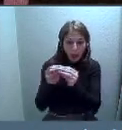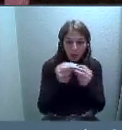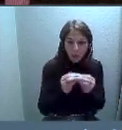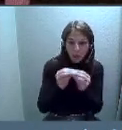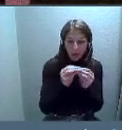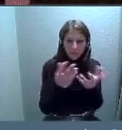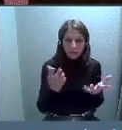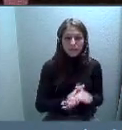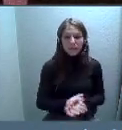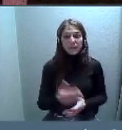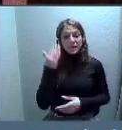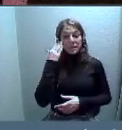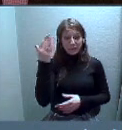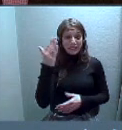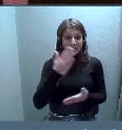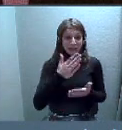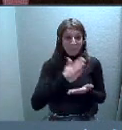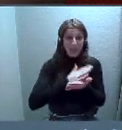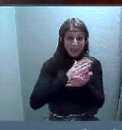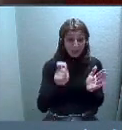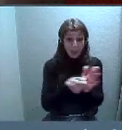on partageait un peu plus de moments comme ça, et ça,